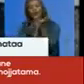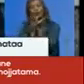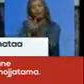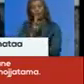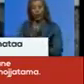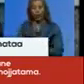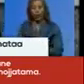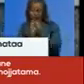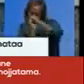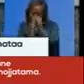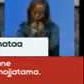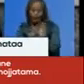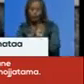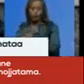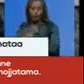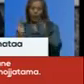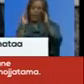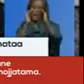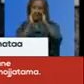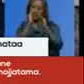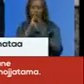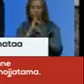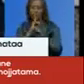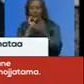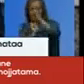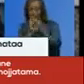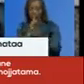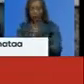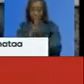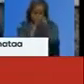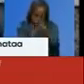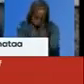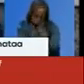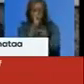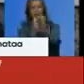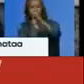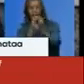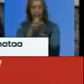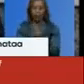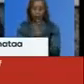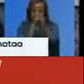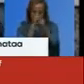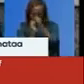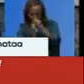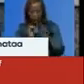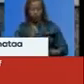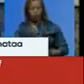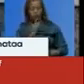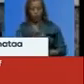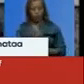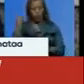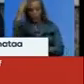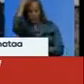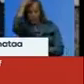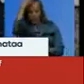ከፍላችኋል። ትግላችሁ የፍትህ ትግል ነው። ትግላችሁ ክቡር ትግል ነው። ትግላችሁ ትግላችን ነው።